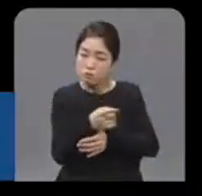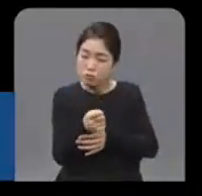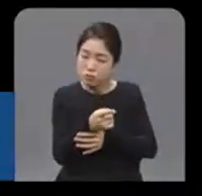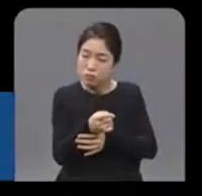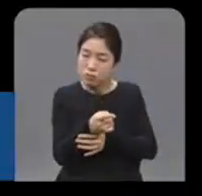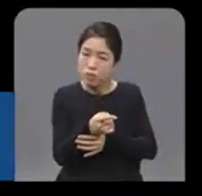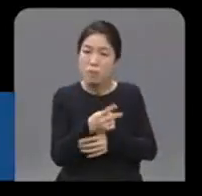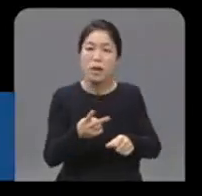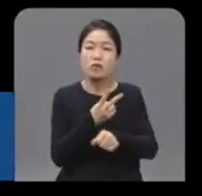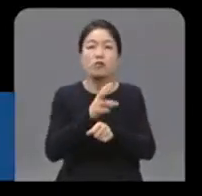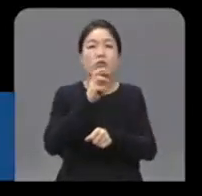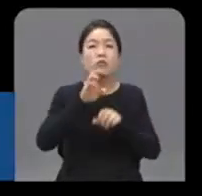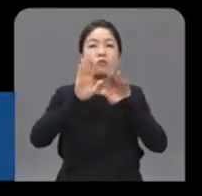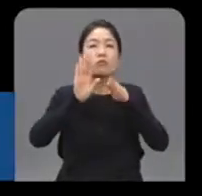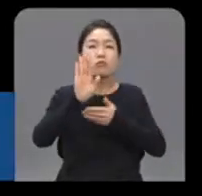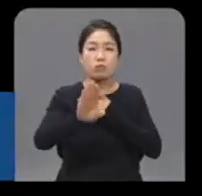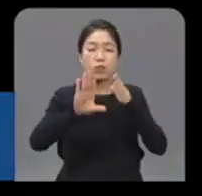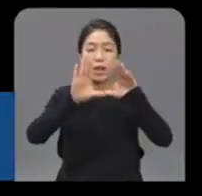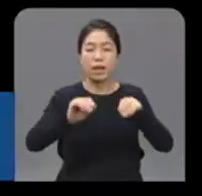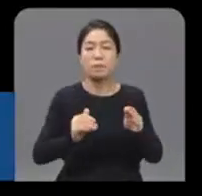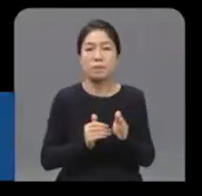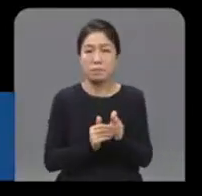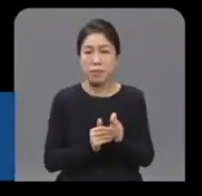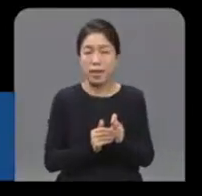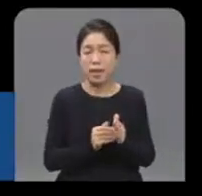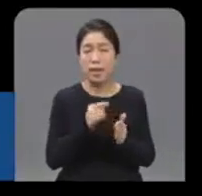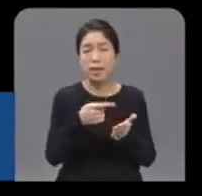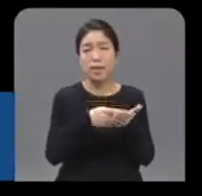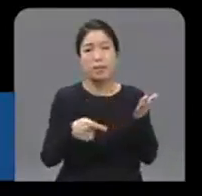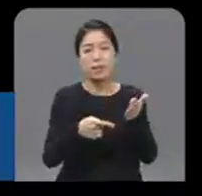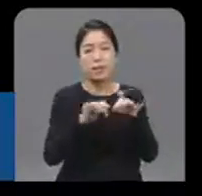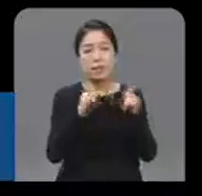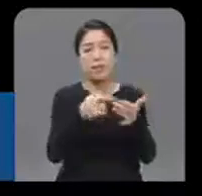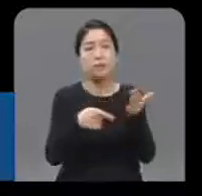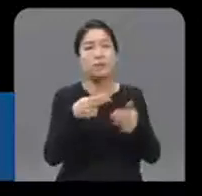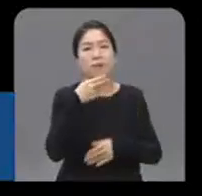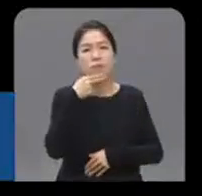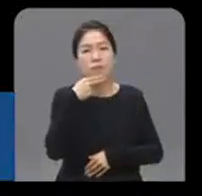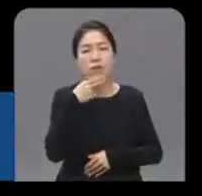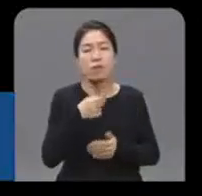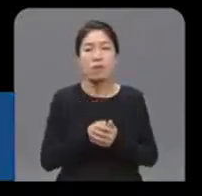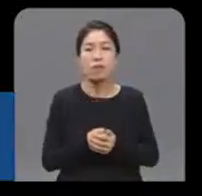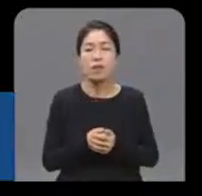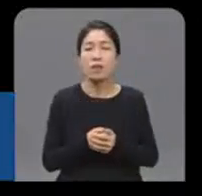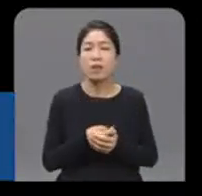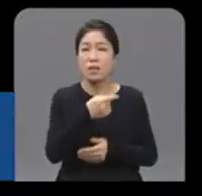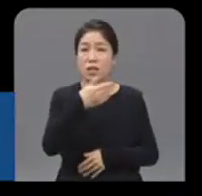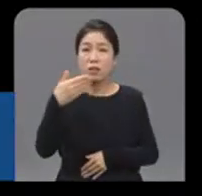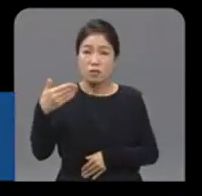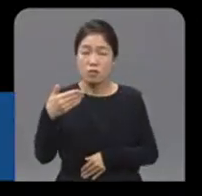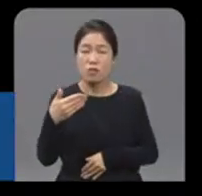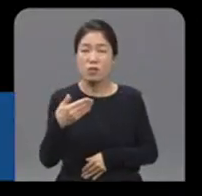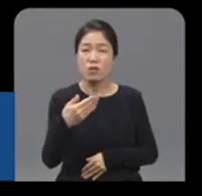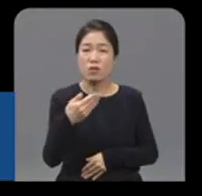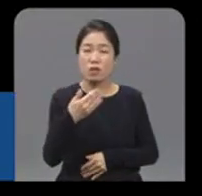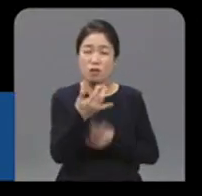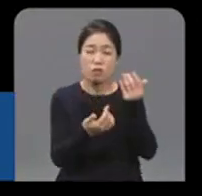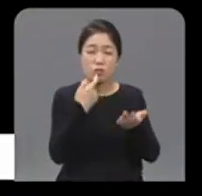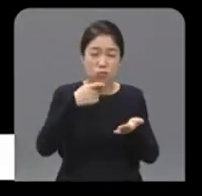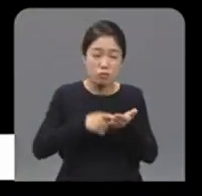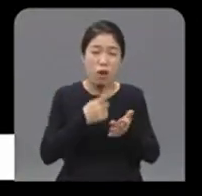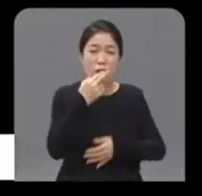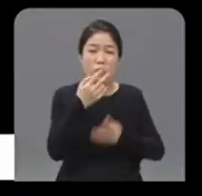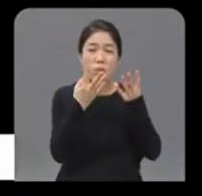지 2시간 30분 만에 꺼졌습니다. 이 불로 인명피해는 없었습니다. 소방당국은 가연성 플라스틱이